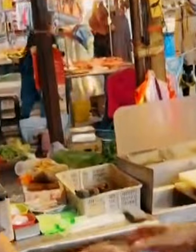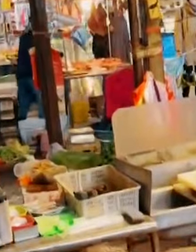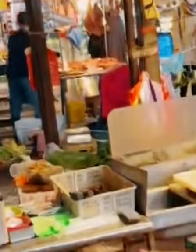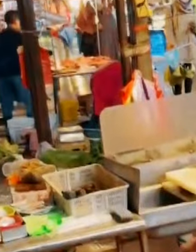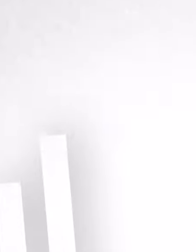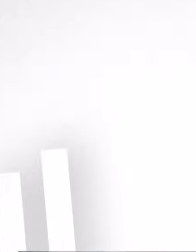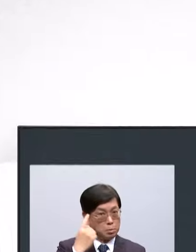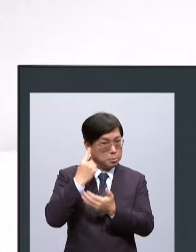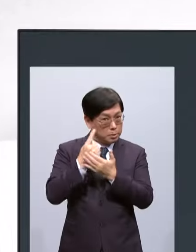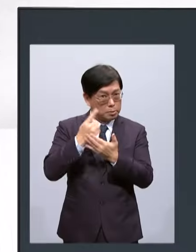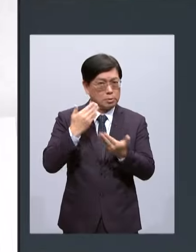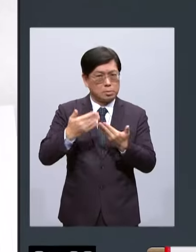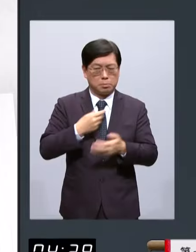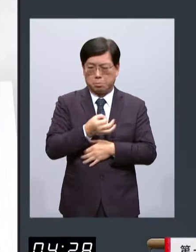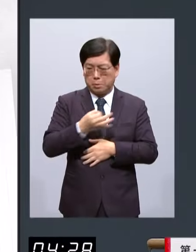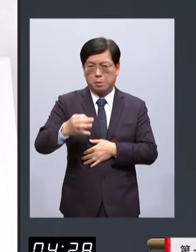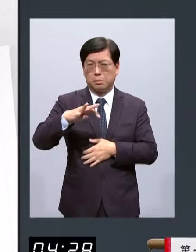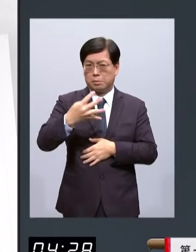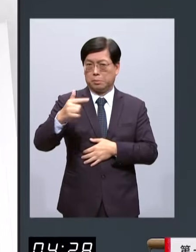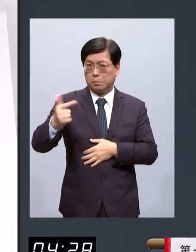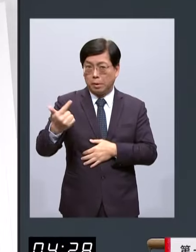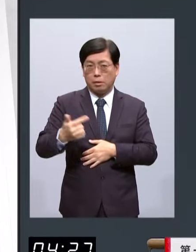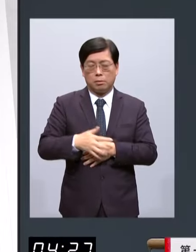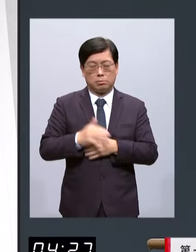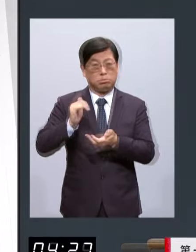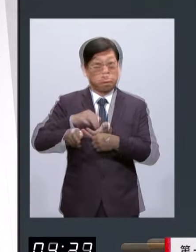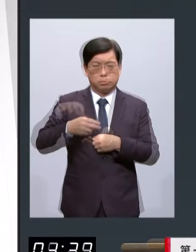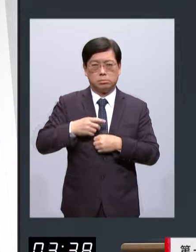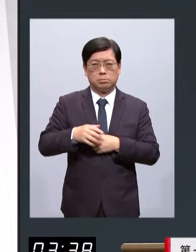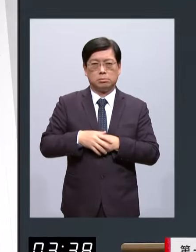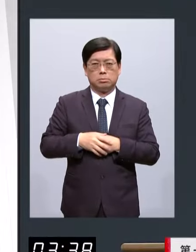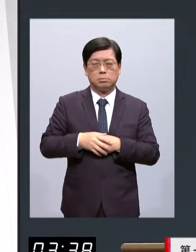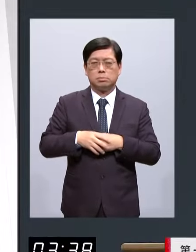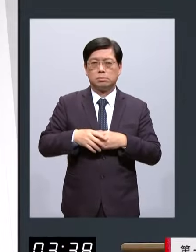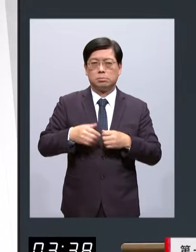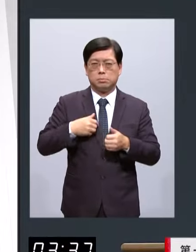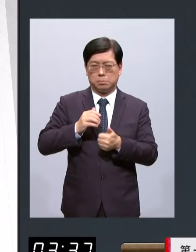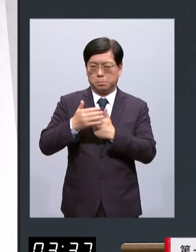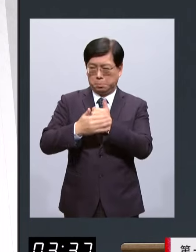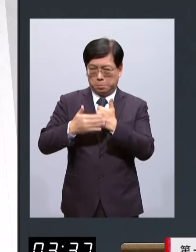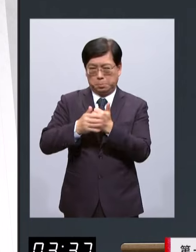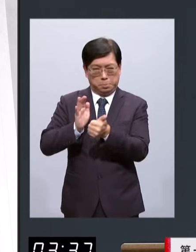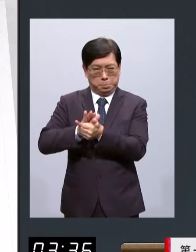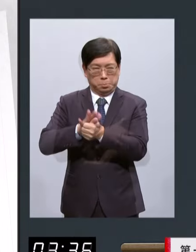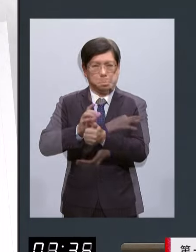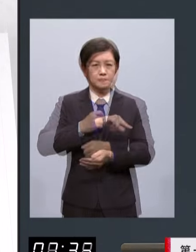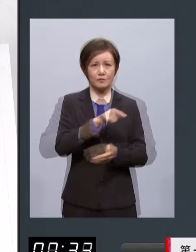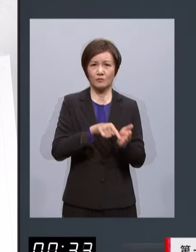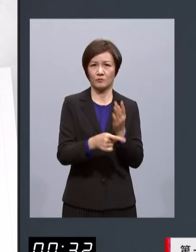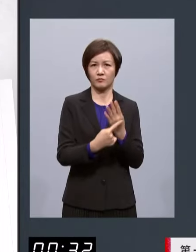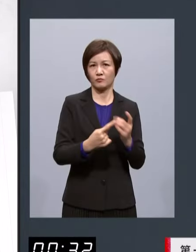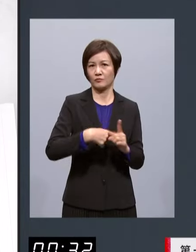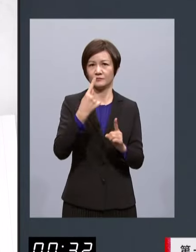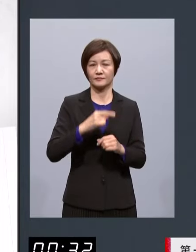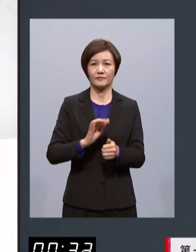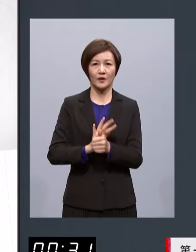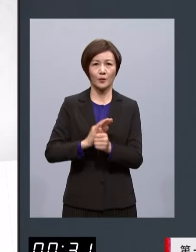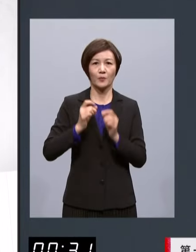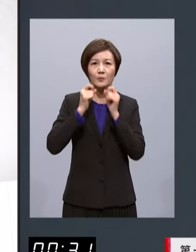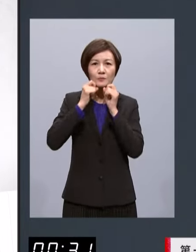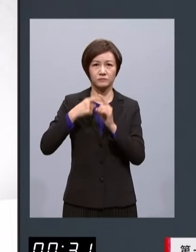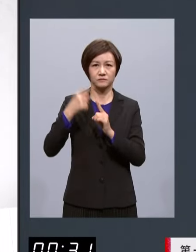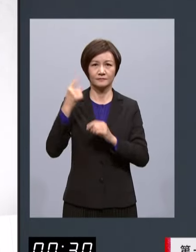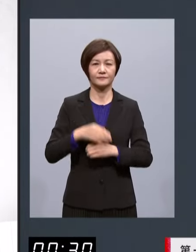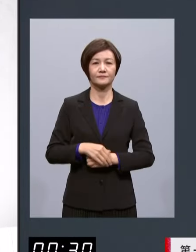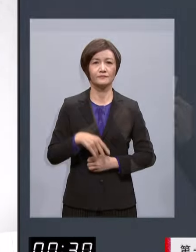晚上10时。竞选活动期间，中央选举委员会举办3场总统候选人电视政见发